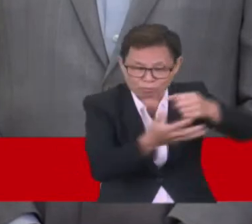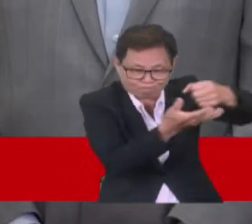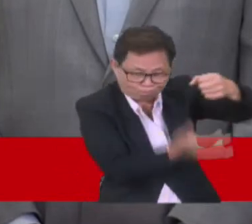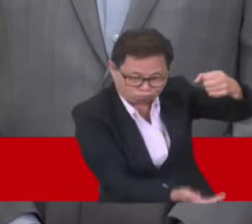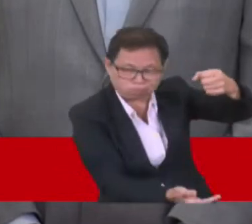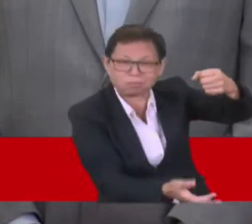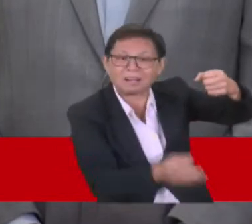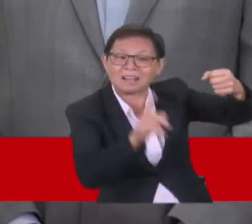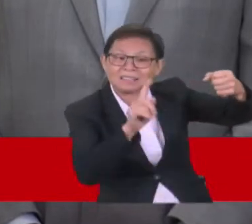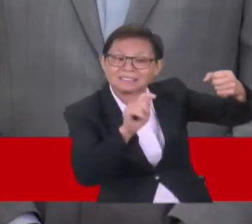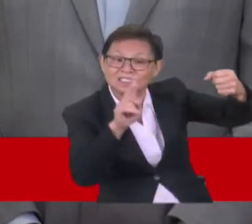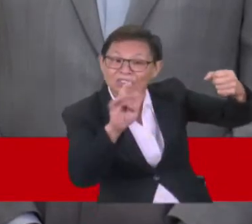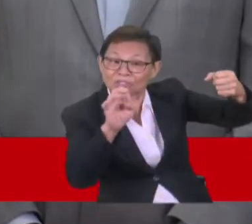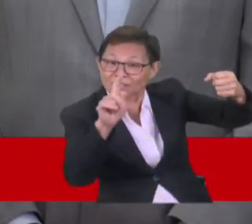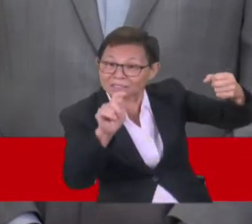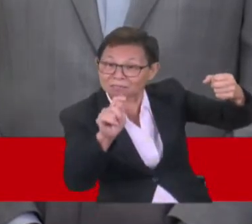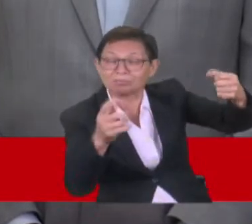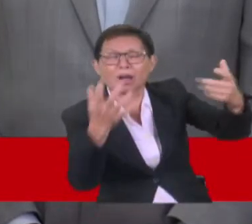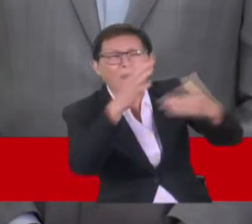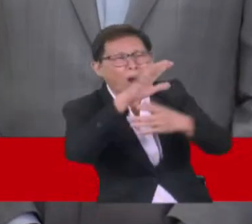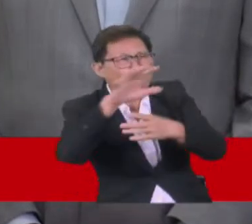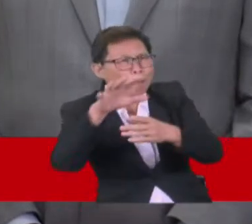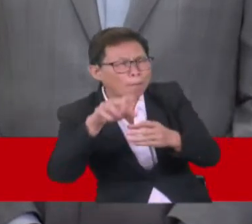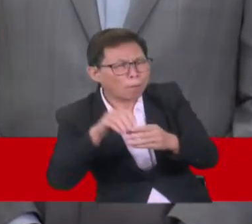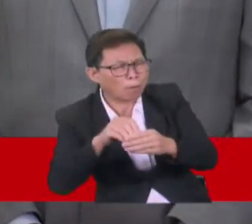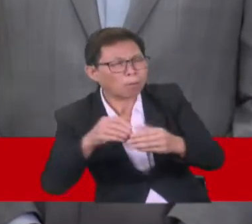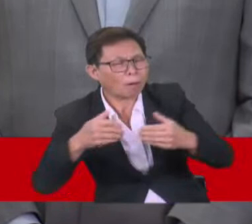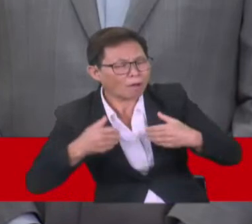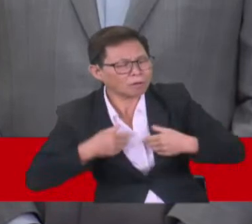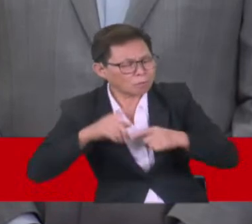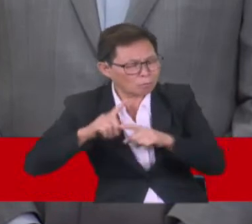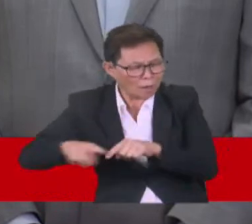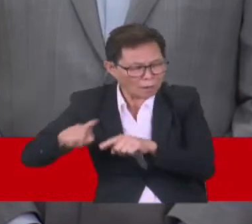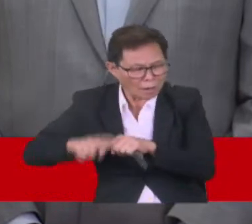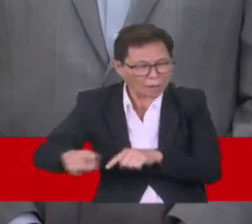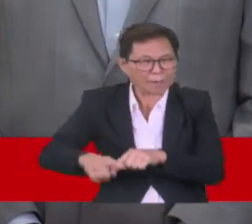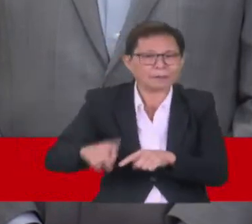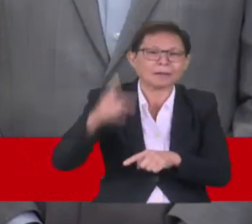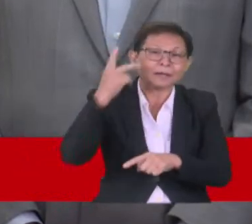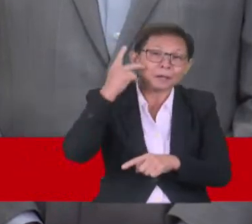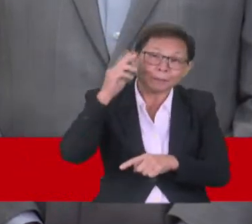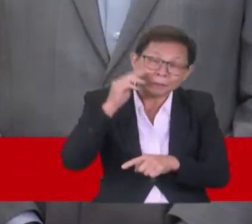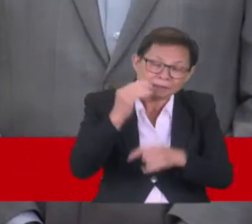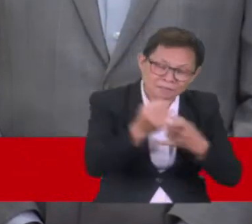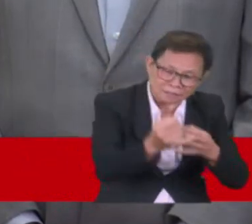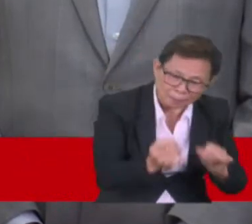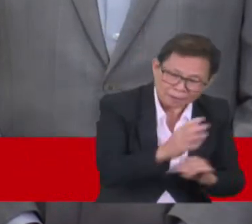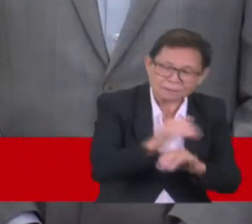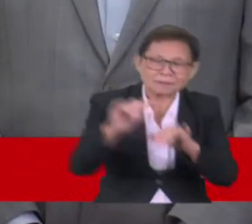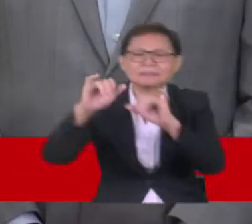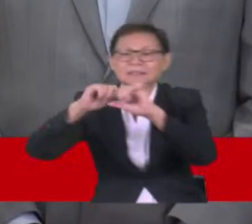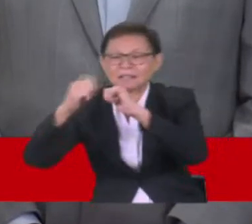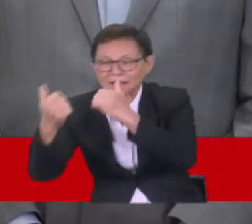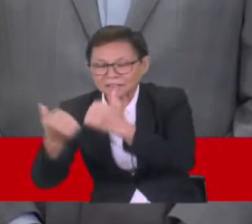dia merangkumi berbagai Kementerian jabatan agensi